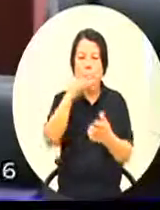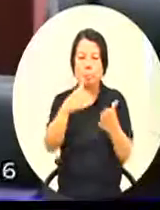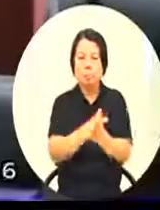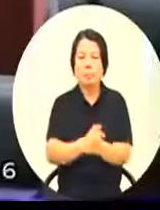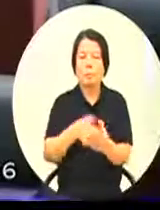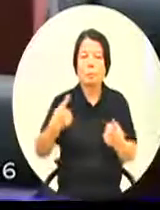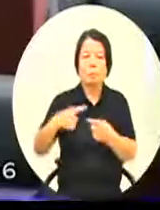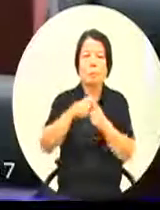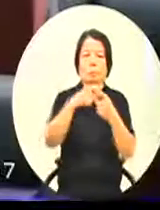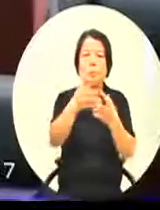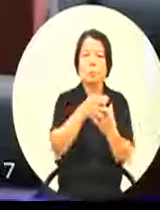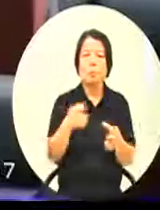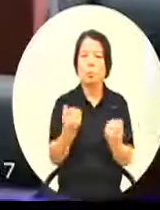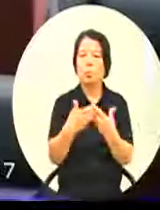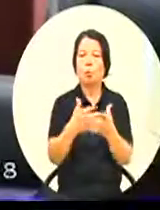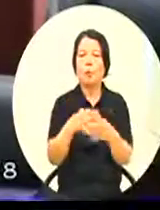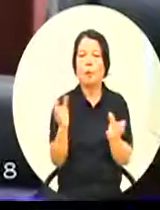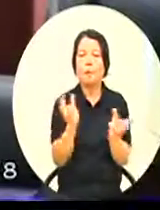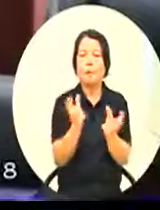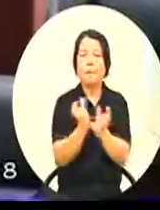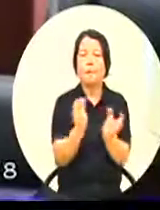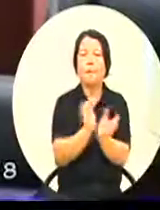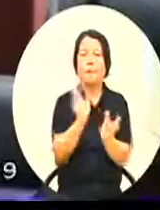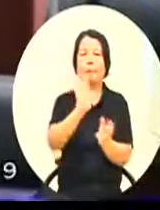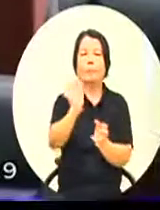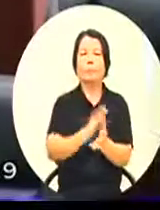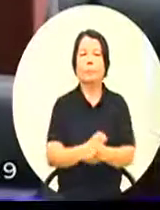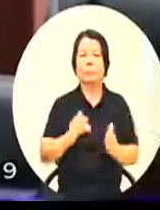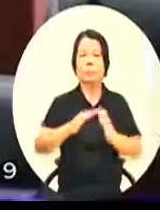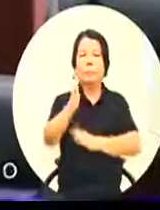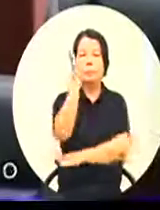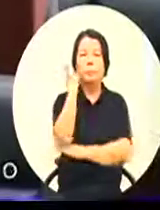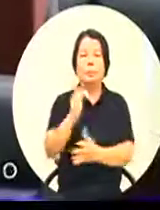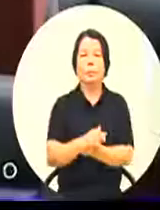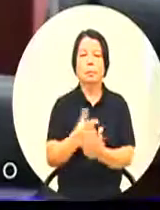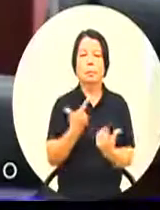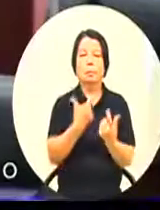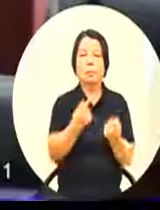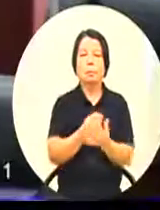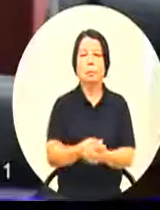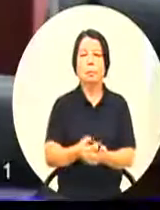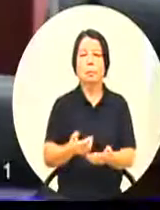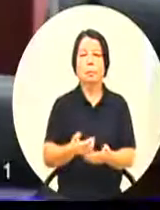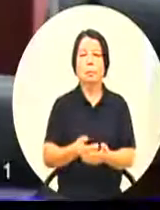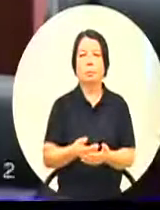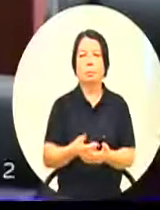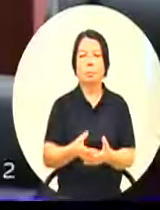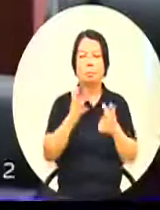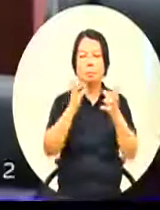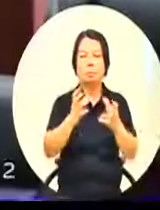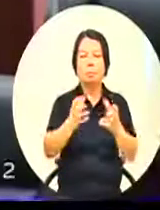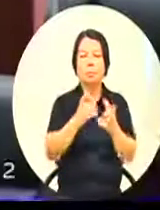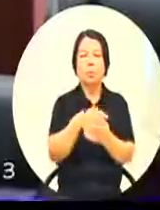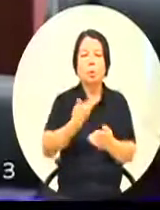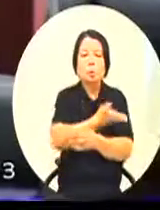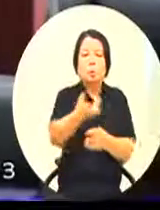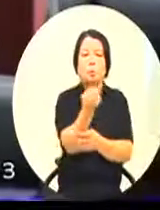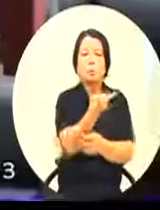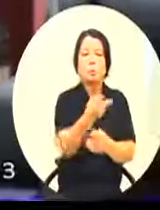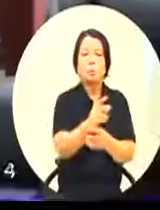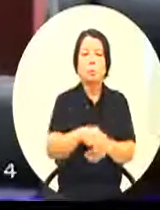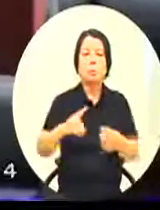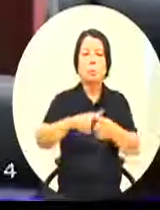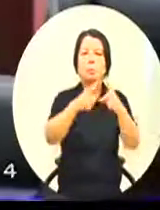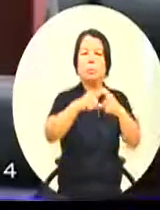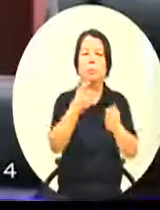只是谩骂。但是市政府没有提出任何的方法要跟民间来对话，我觉得非常